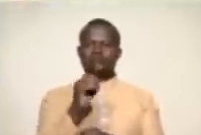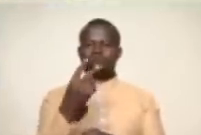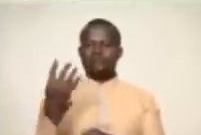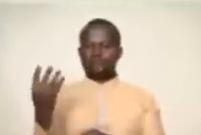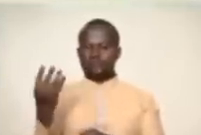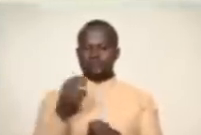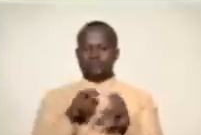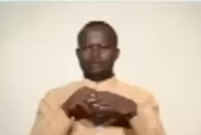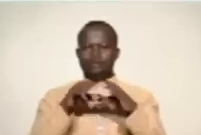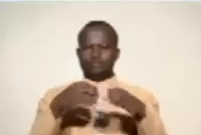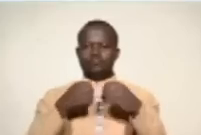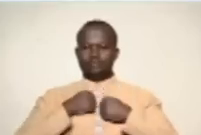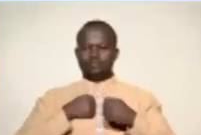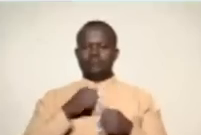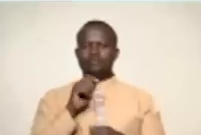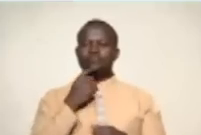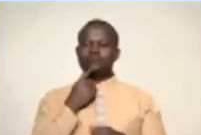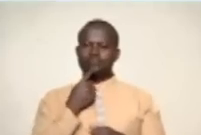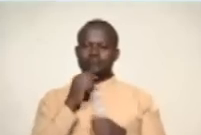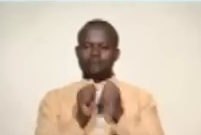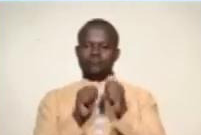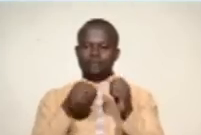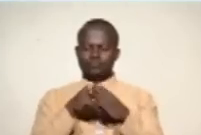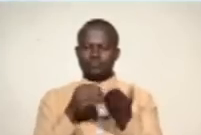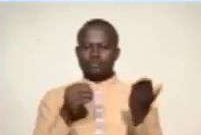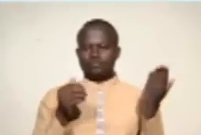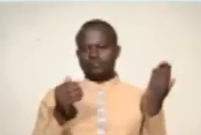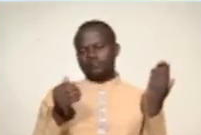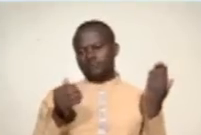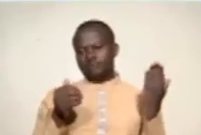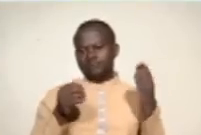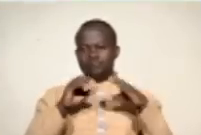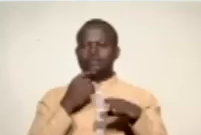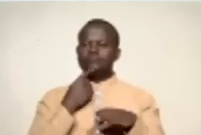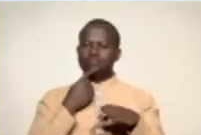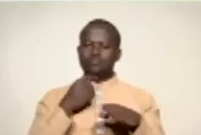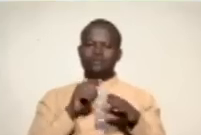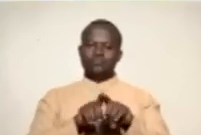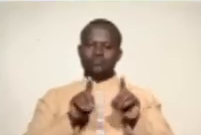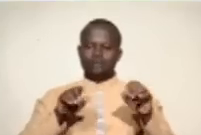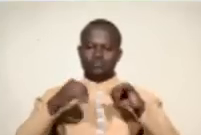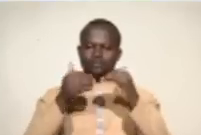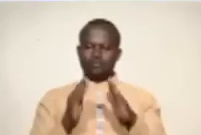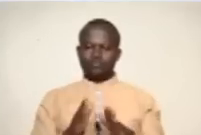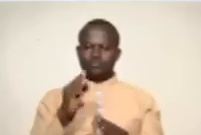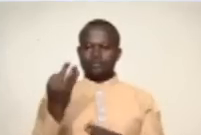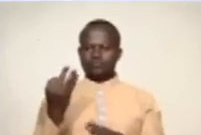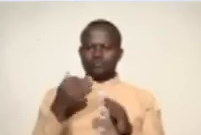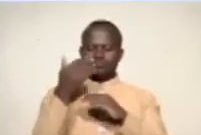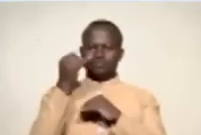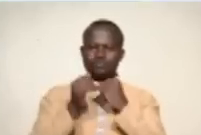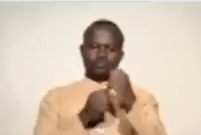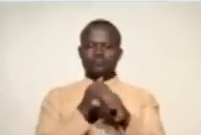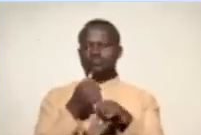2024. Reka tuvuge ikipe y'igihugu y'u Rwanda tujye mu ikipe ya Kiyovu Sport. Ku gicamunsi cyo kuri uyu munsi ikipe ya Kiyovu Sport yatangaje ko yatandukanye n'abakinnyi batatu nyuma yo gusoza